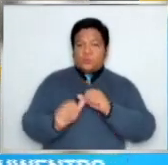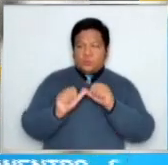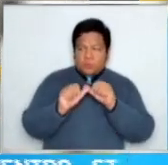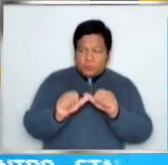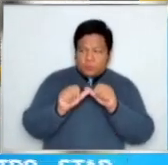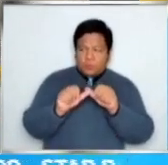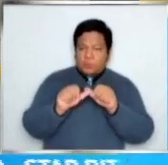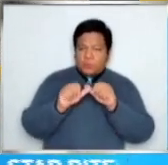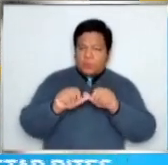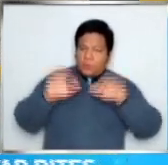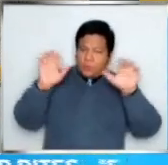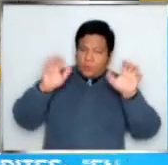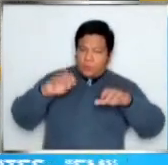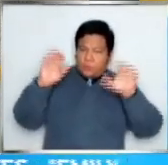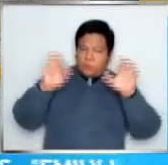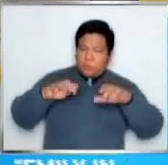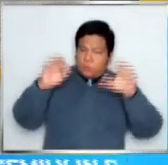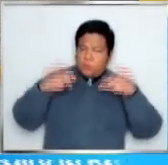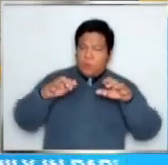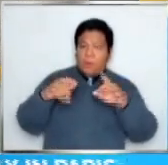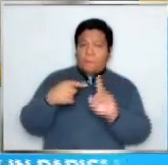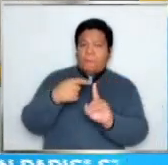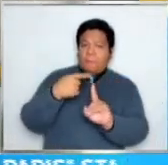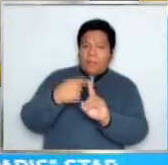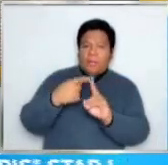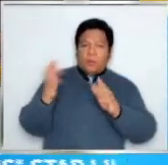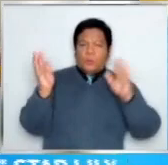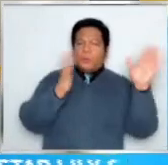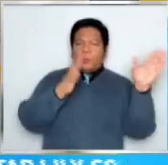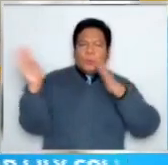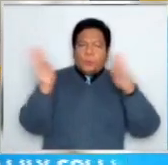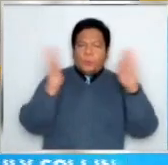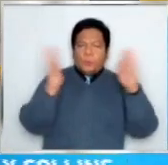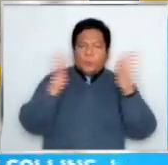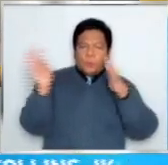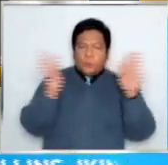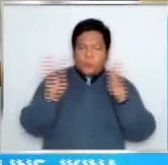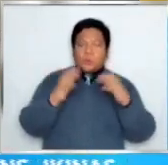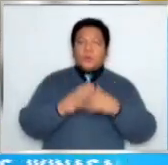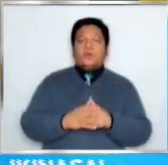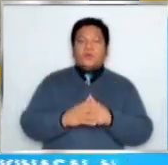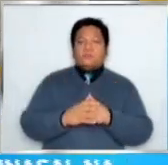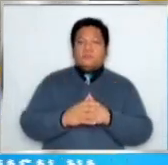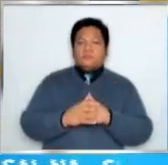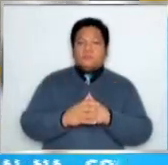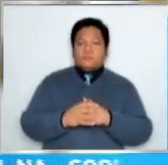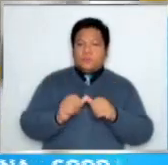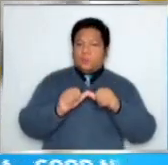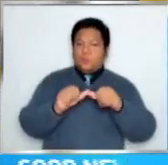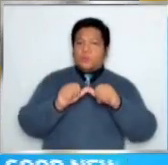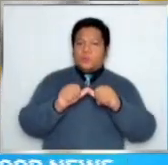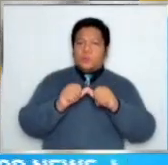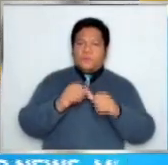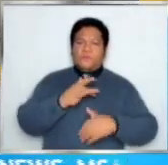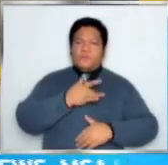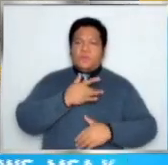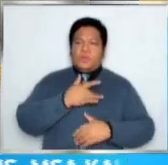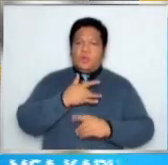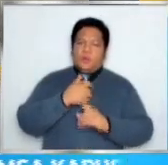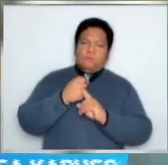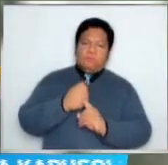ulan na may kasamang hangin ang patuloy na nagkaparamdam sa lalawigan ng Quezon, Rafi.